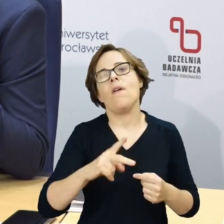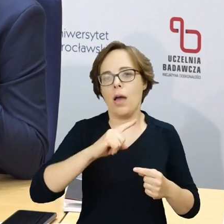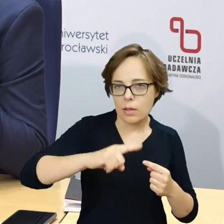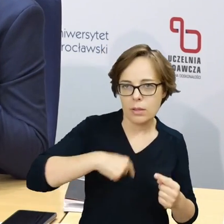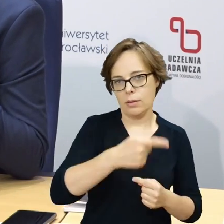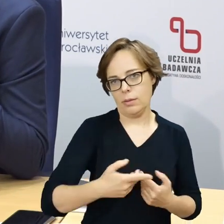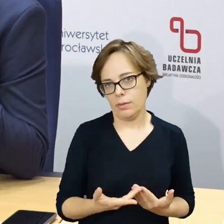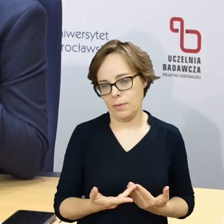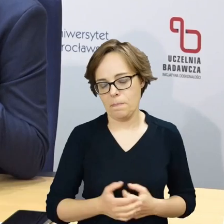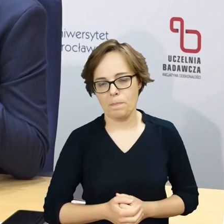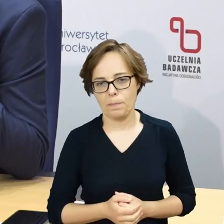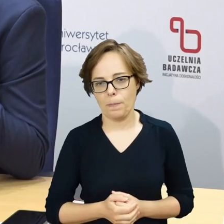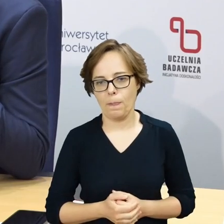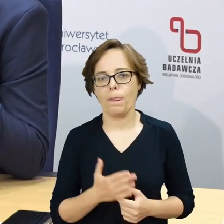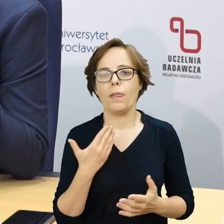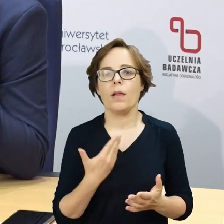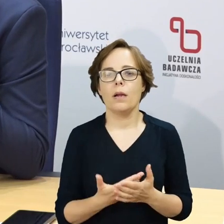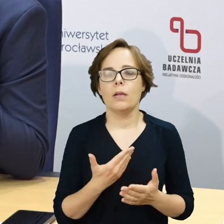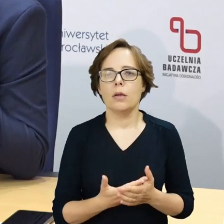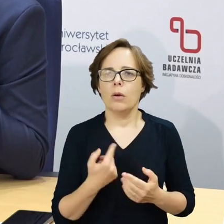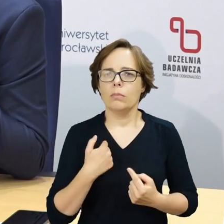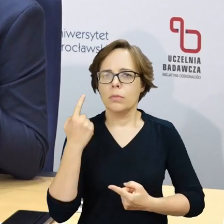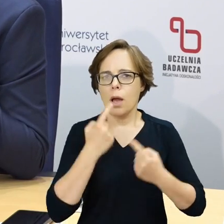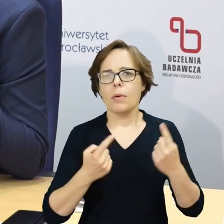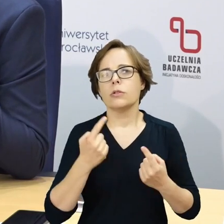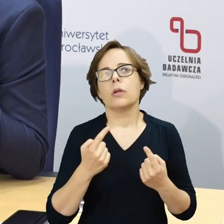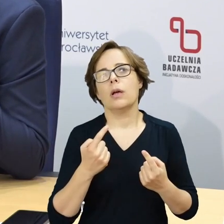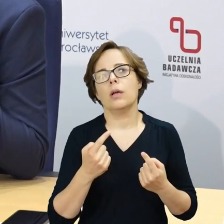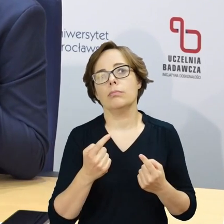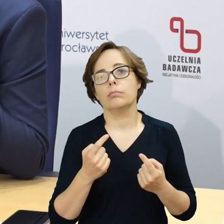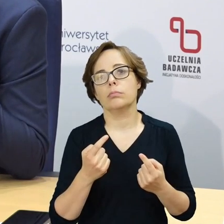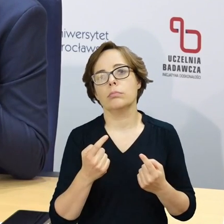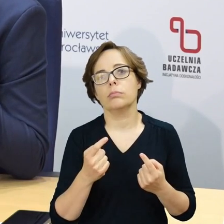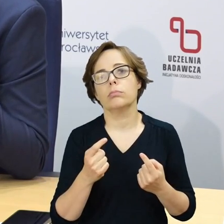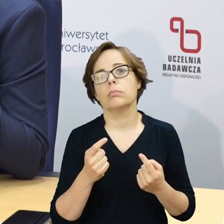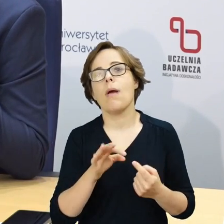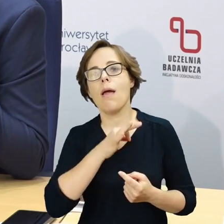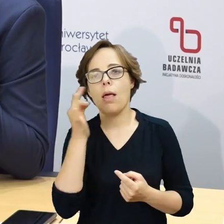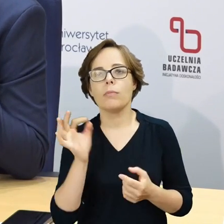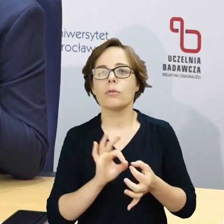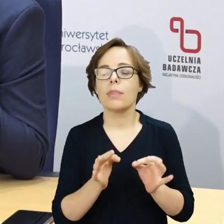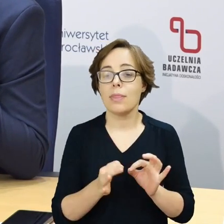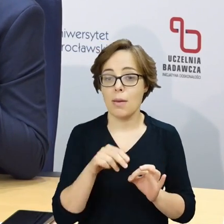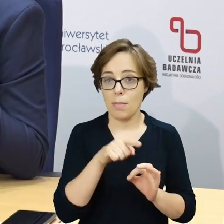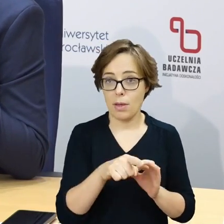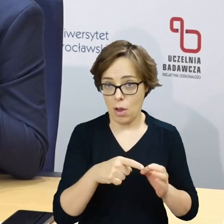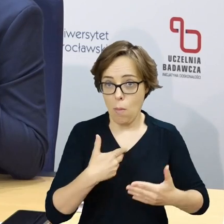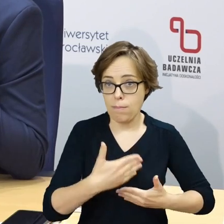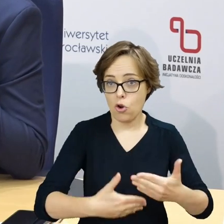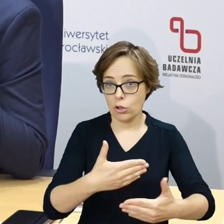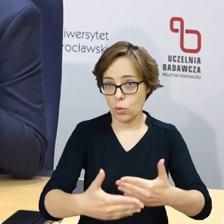jakby projawnościowym podejściem byłoby to, gdyby procedura przewidywała konieczność na pewnym etapie